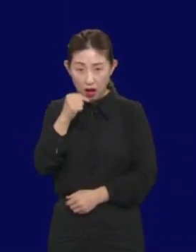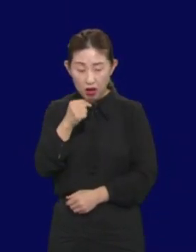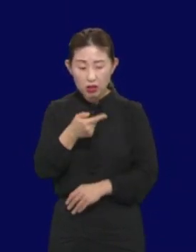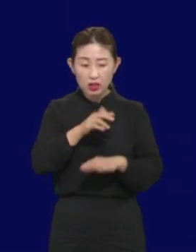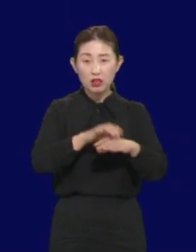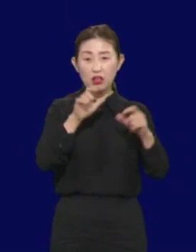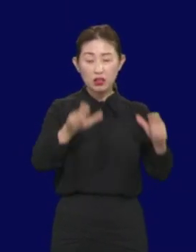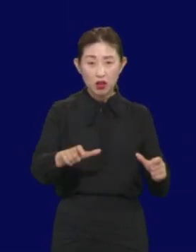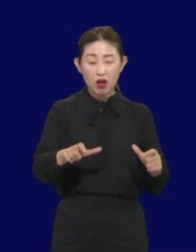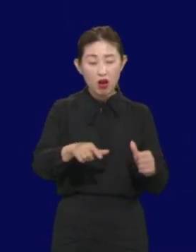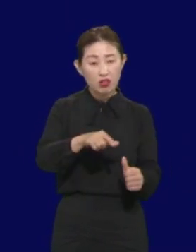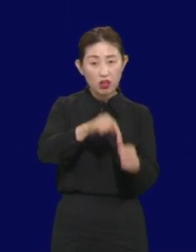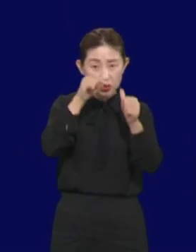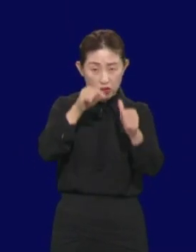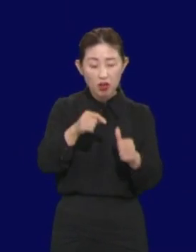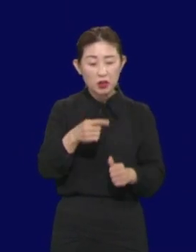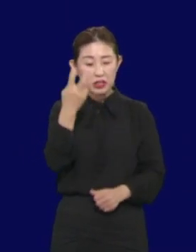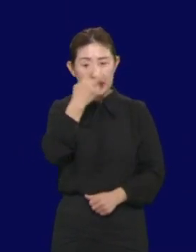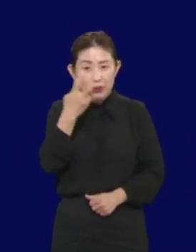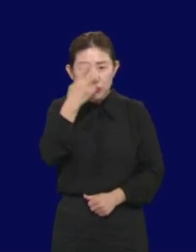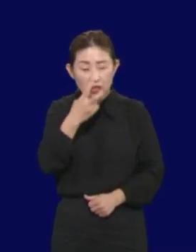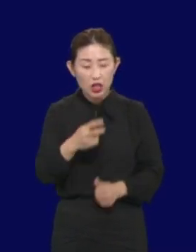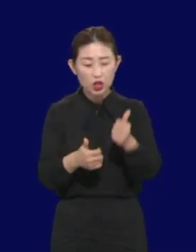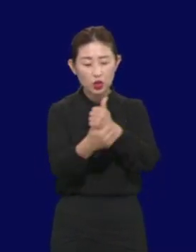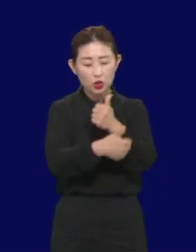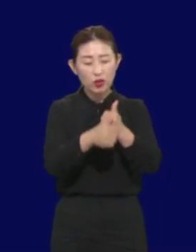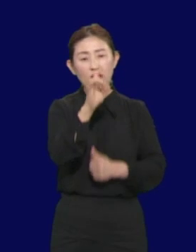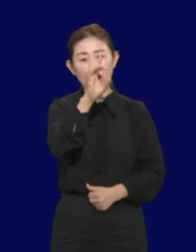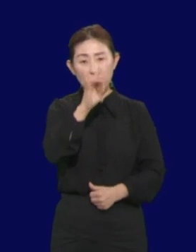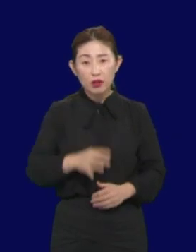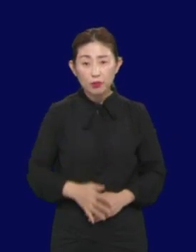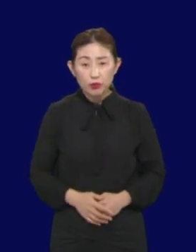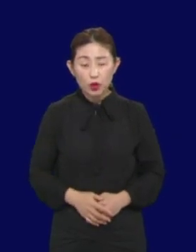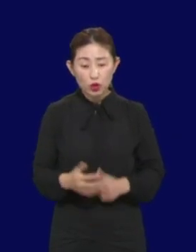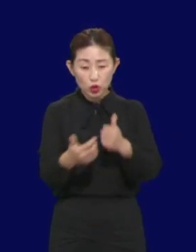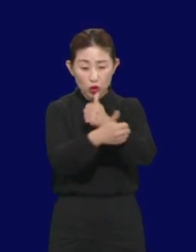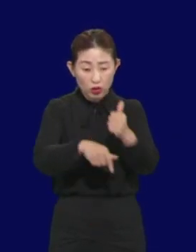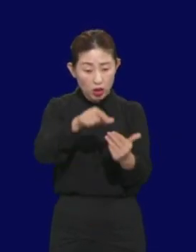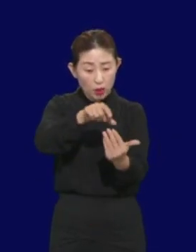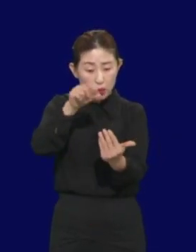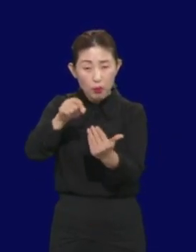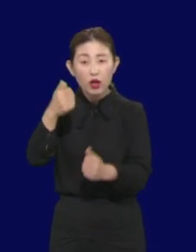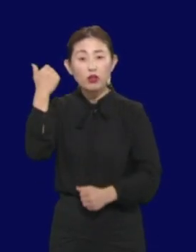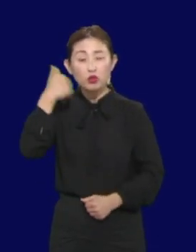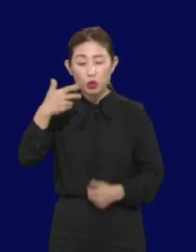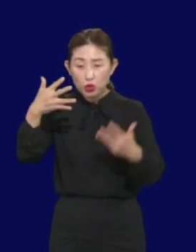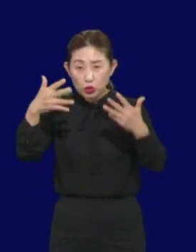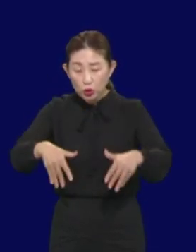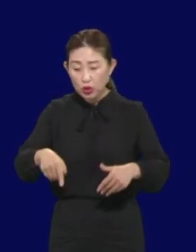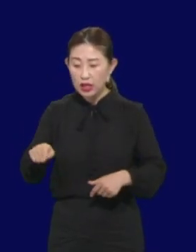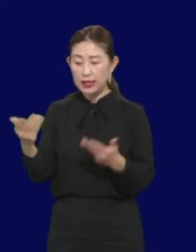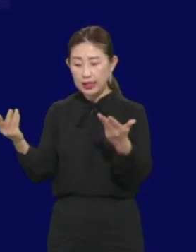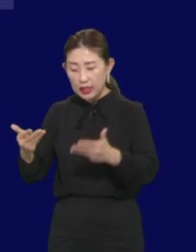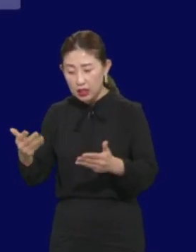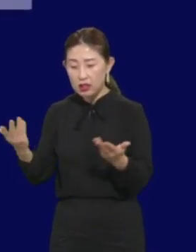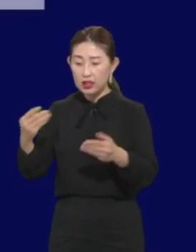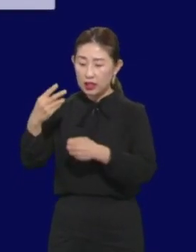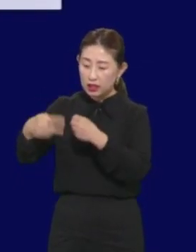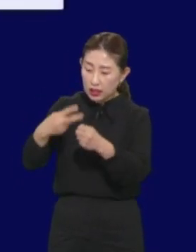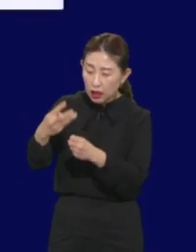대전은 선정심사위원회만 구성하고 있습니다. 위원회 구성 조항마저도 다른 지역은 위원회 직업 비율과 임기